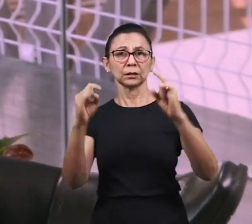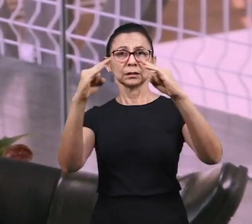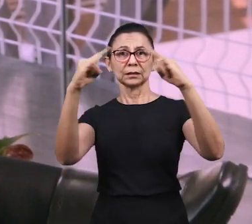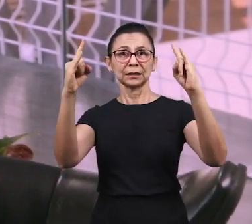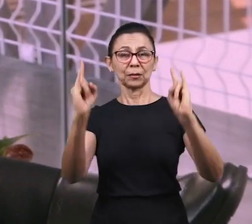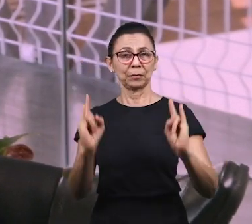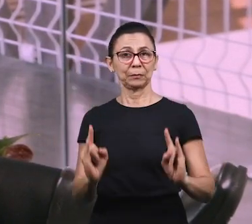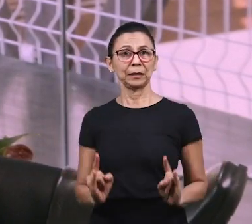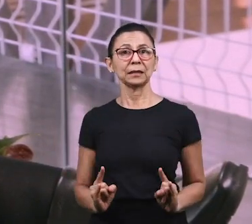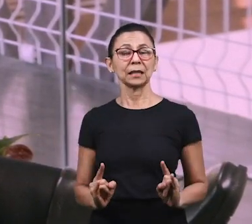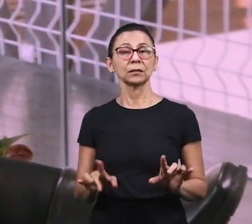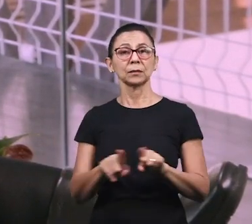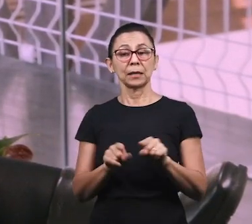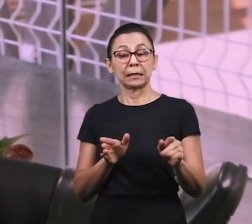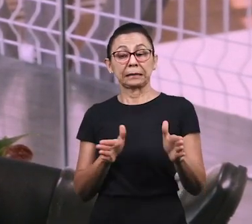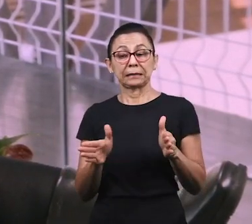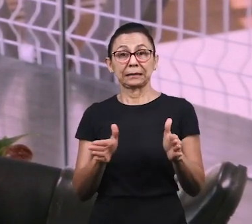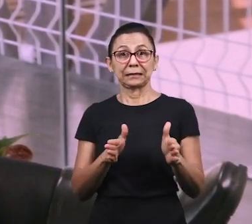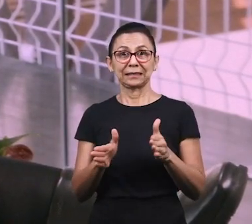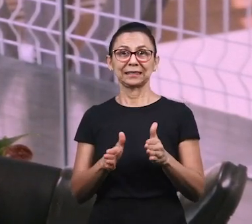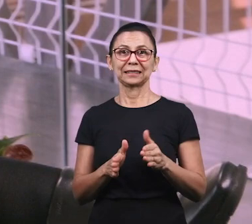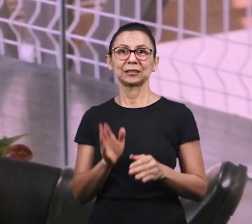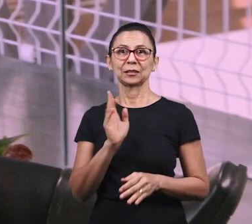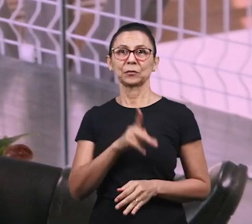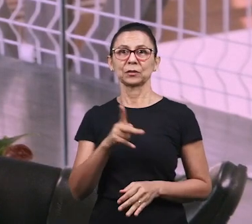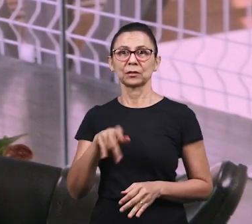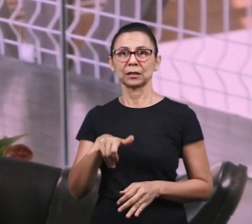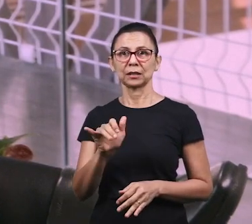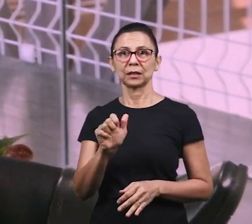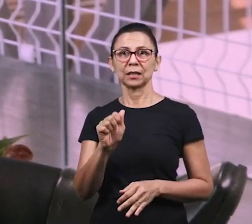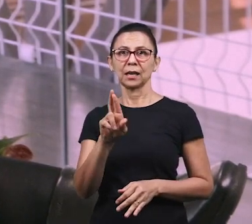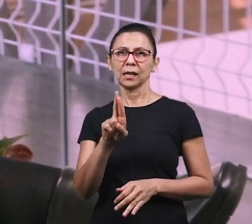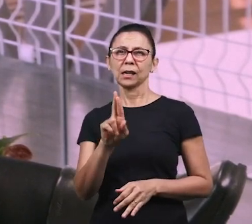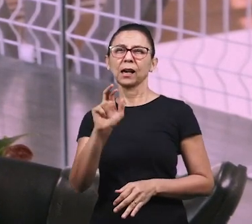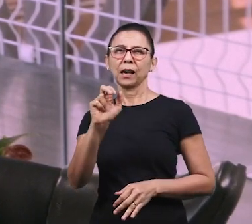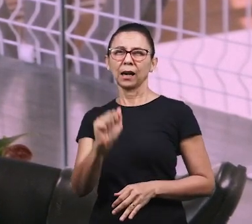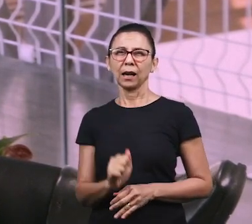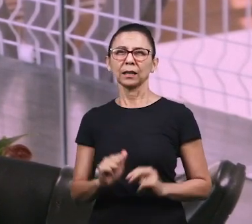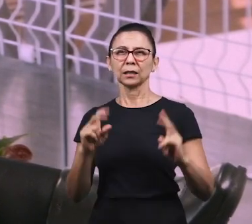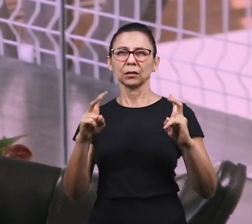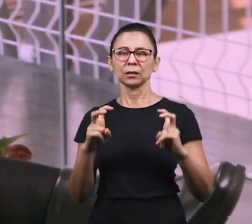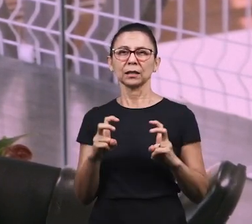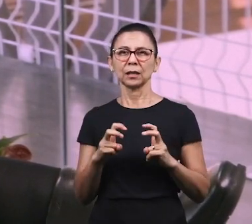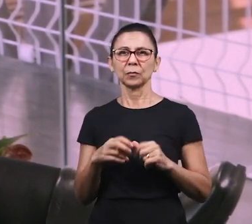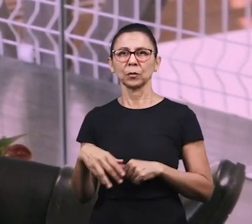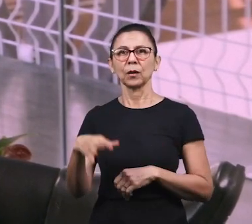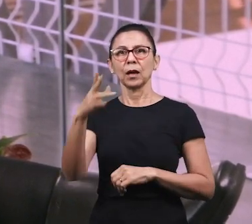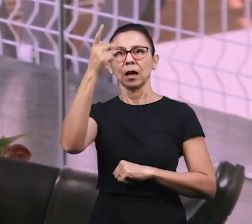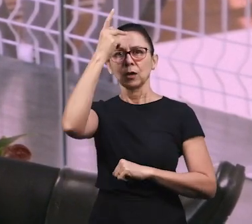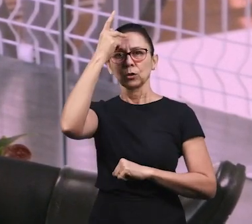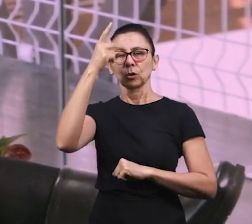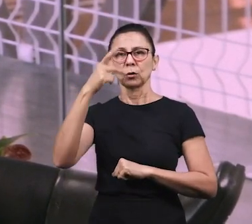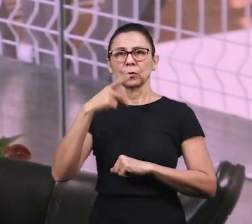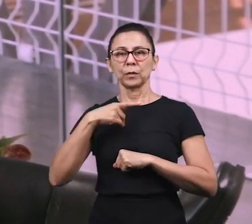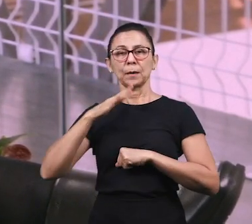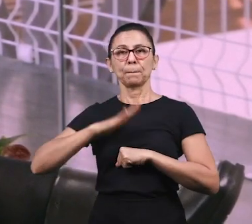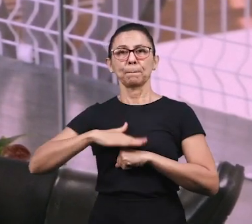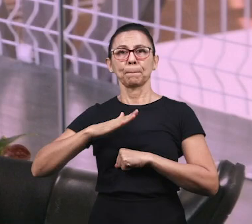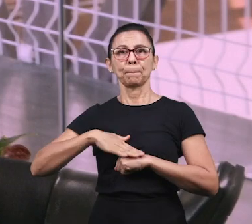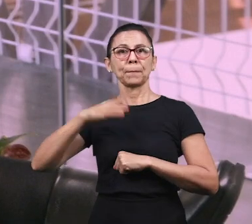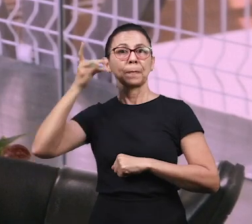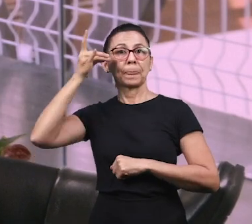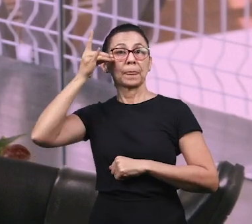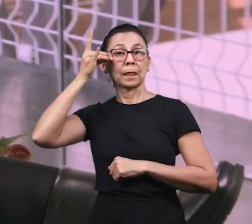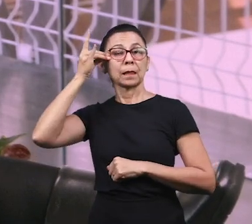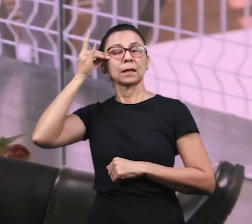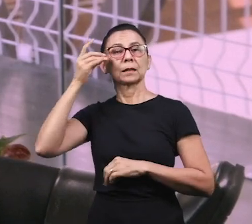tableau accessibilité, la professeure Iara Lift va aborder la thématique en développant l'autonomie